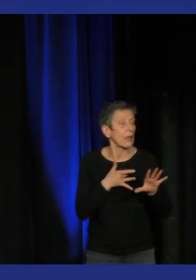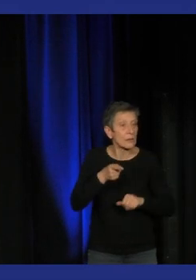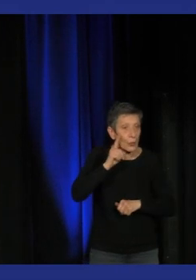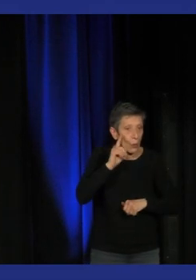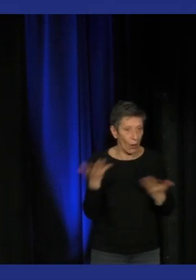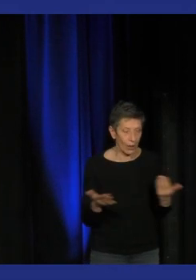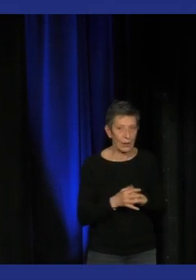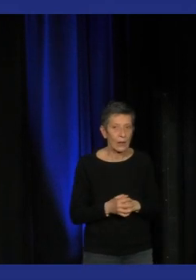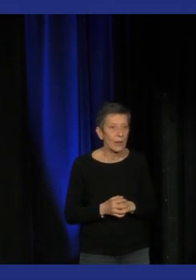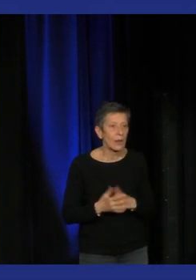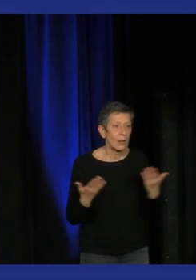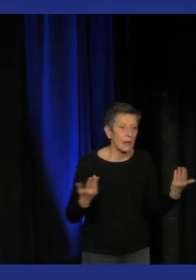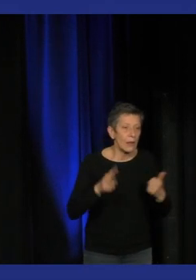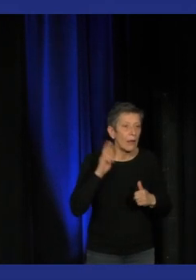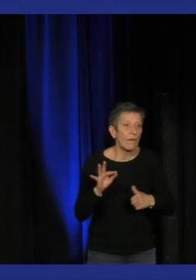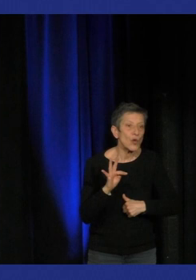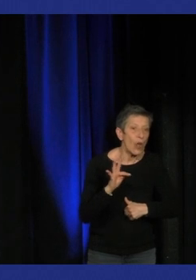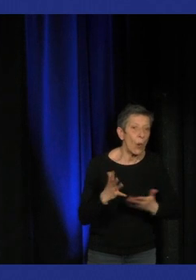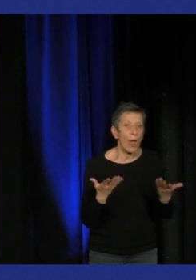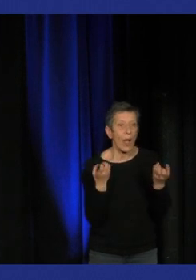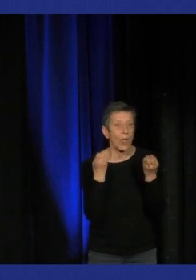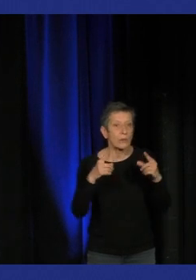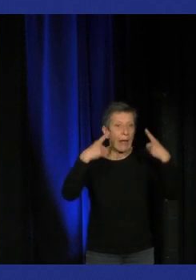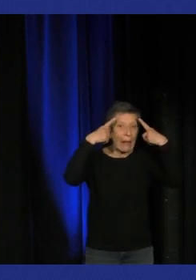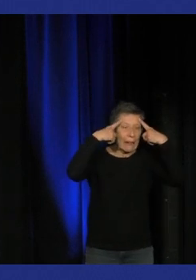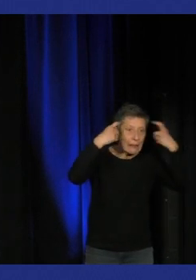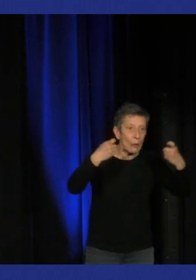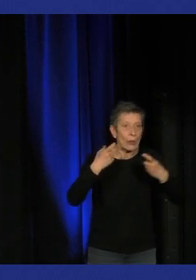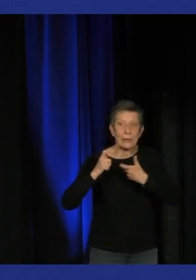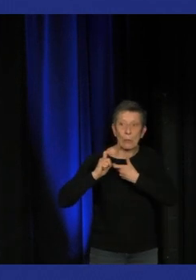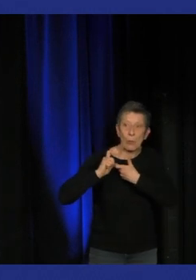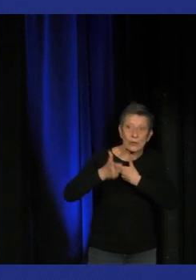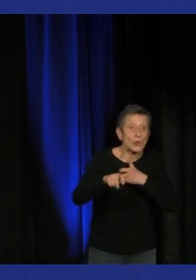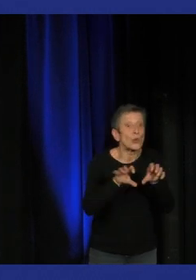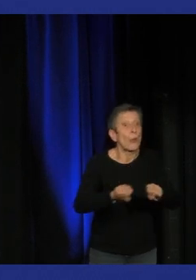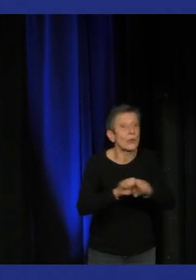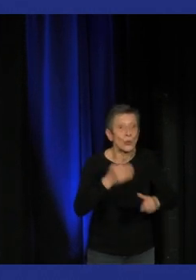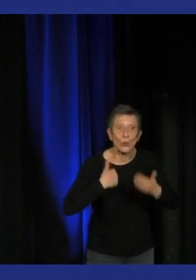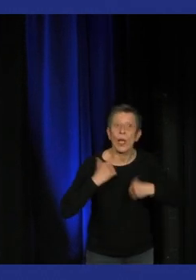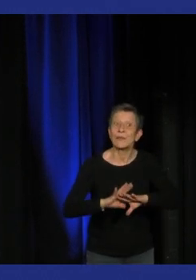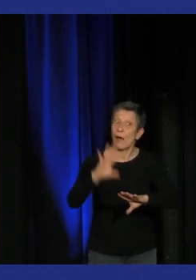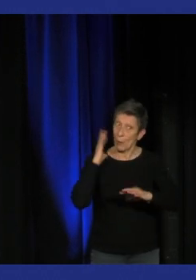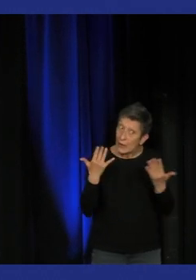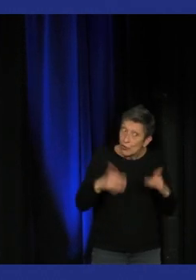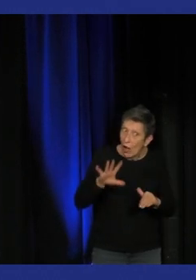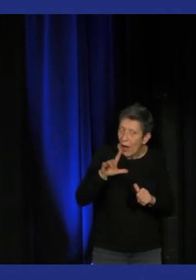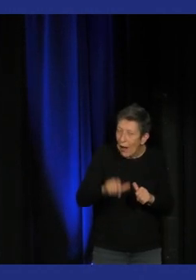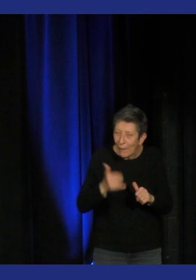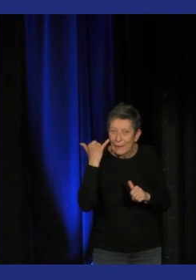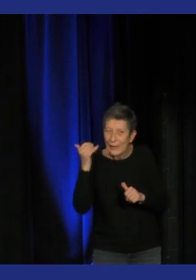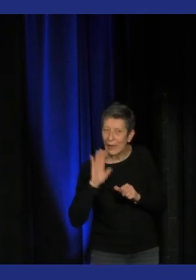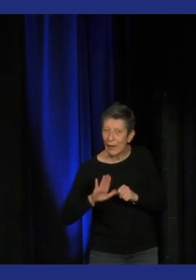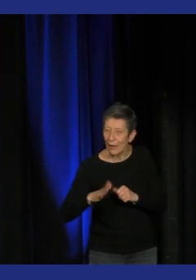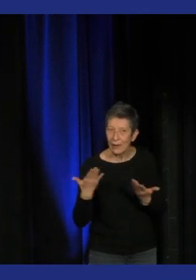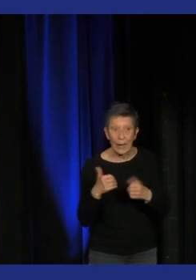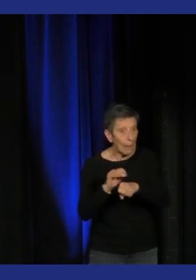bien avant Fougère-Olas, bien avant la théorie donc, du processus de production du handicap, mais on a déjà ces idées-là. Et Bernard